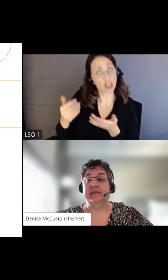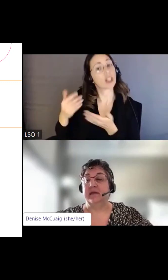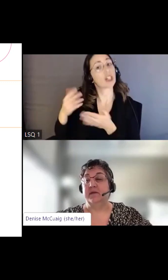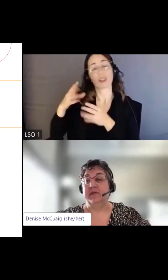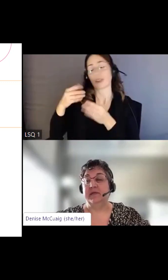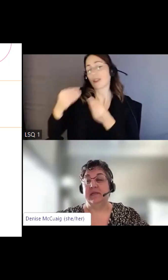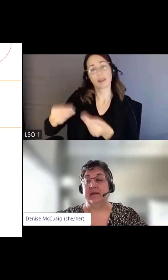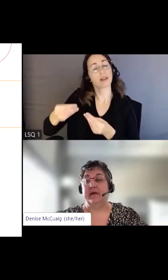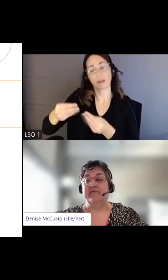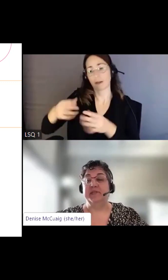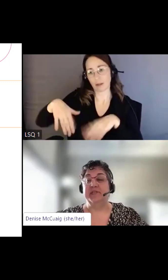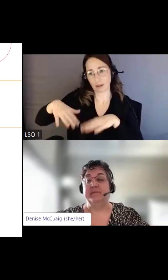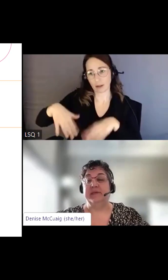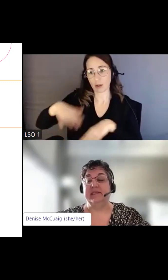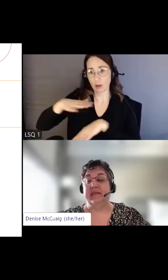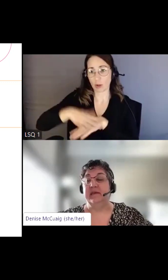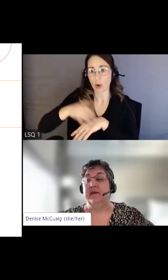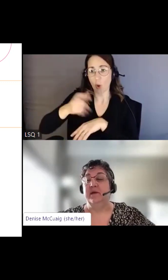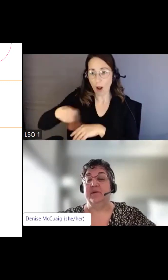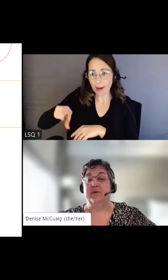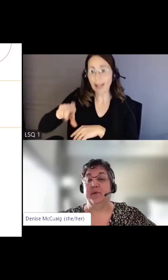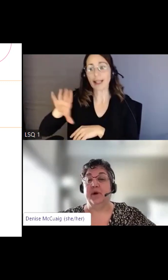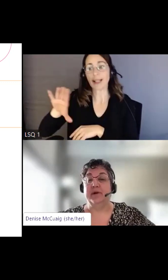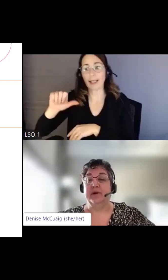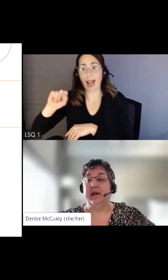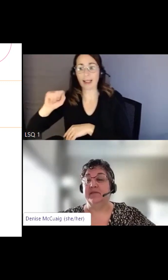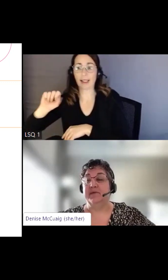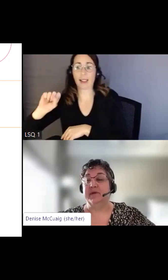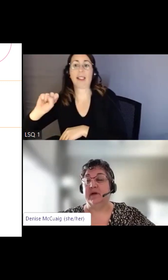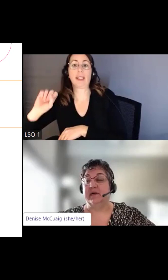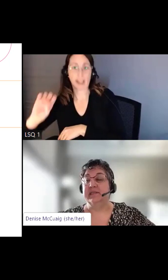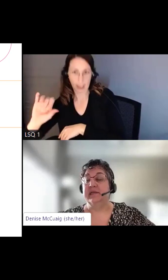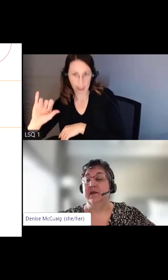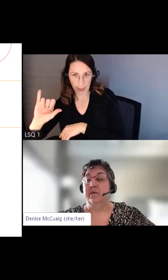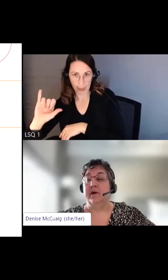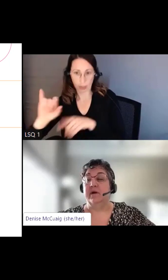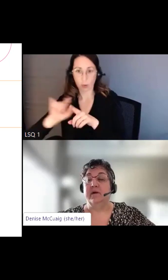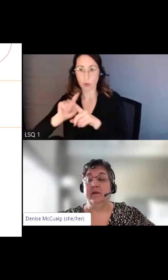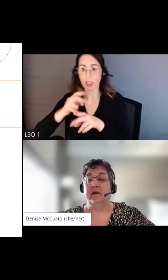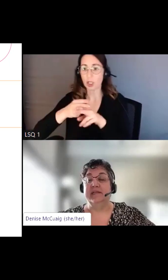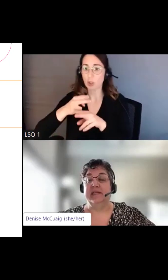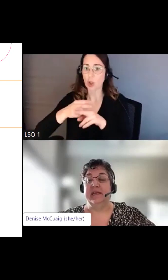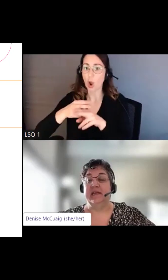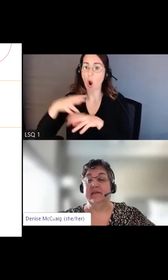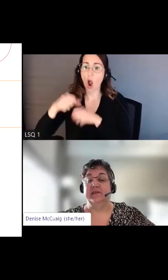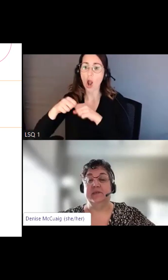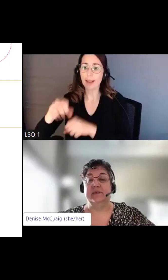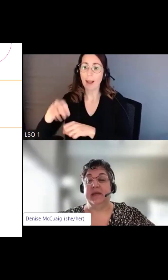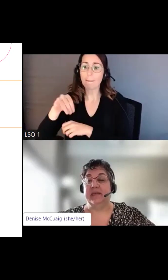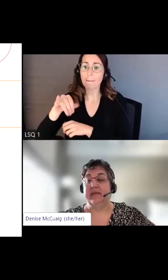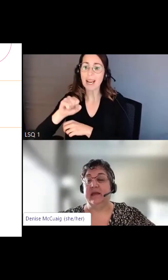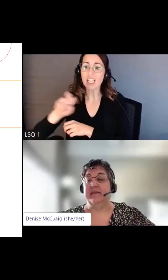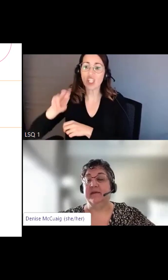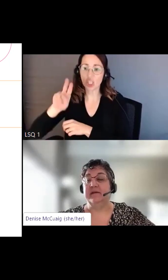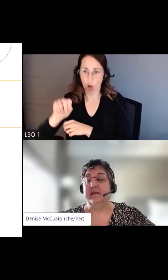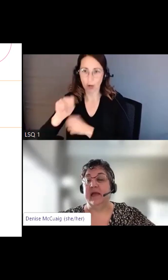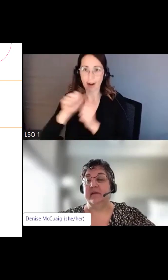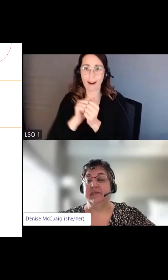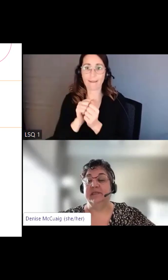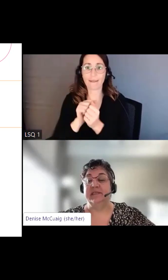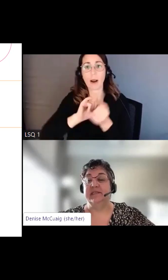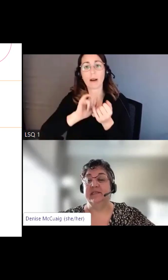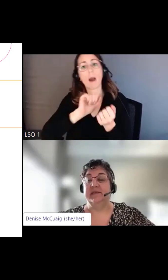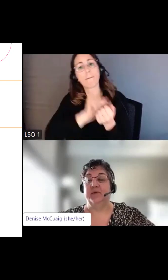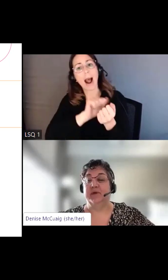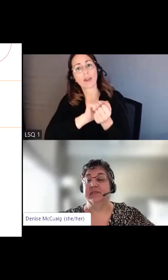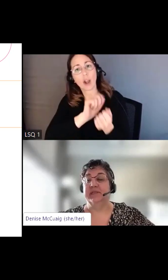Colonial Mission en Colombie-Britannique, avec son partenaire et ses 3 chiens. Tous se consacrent à l'expansion des soutiens éthiques assistés par les animaux